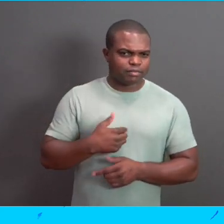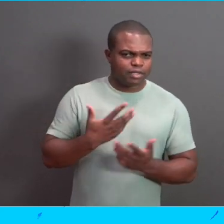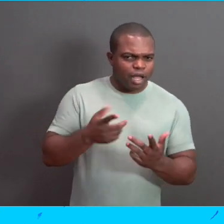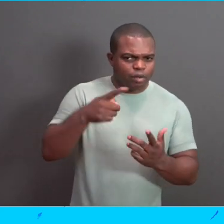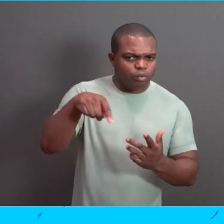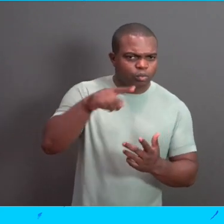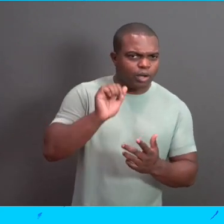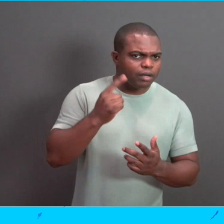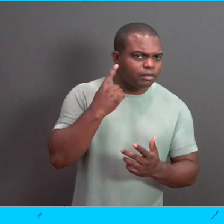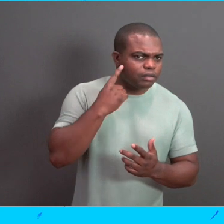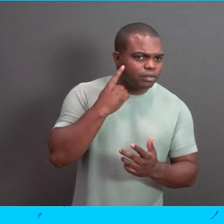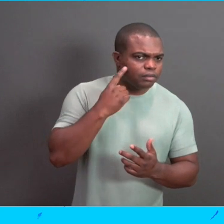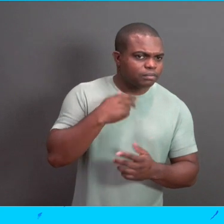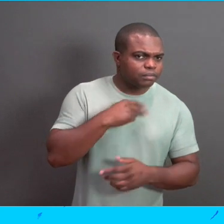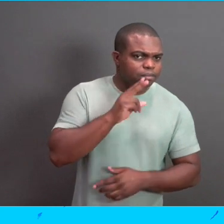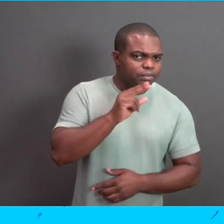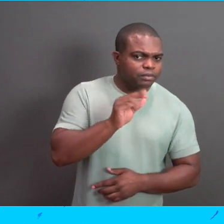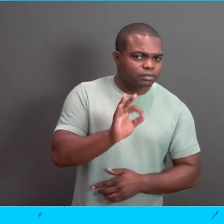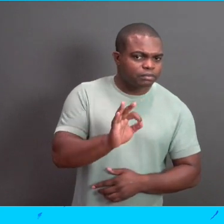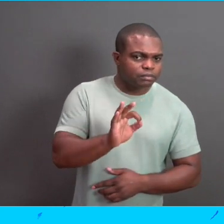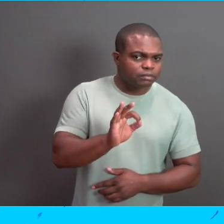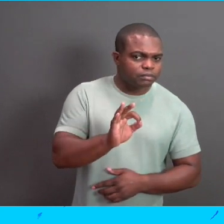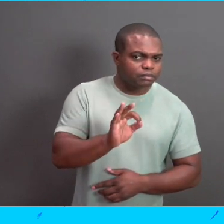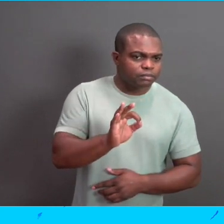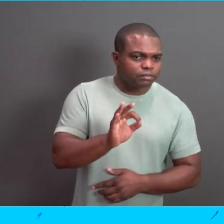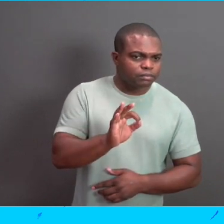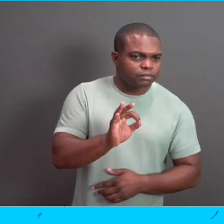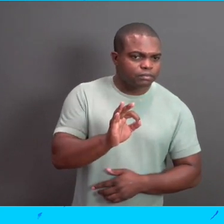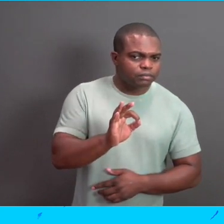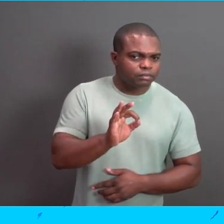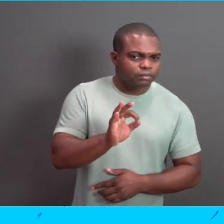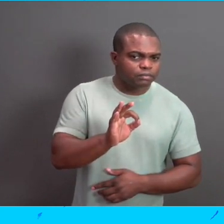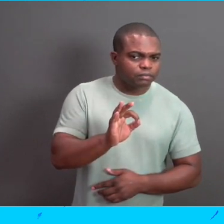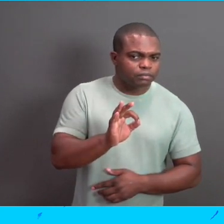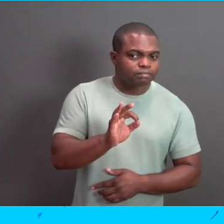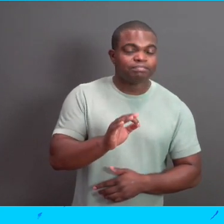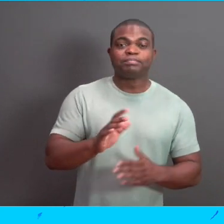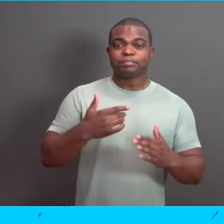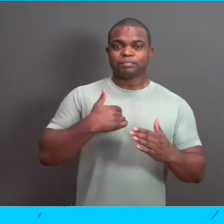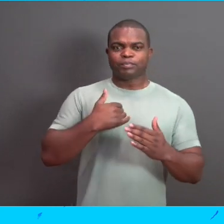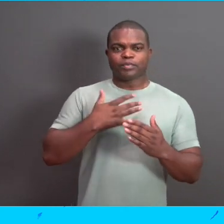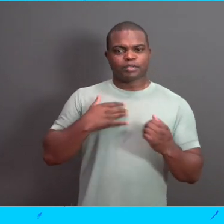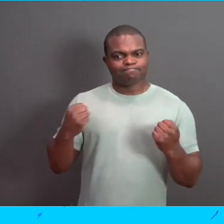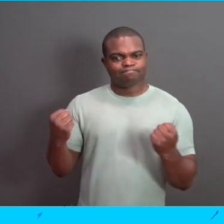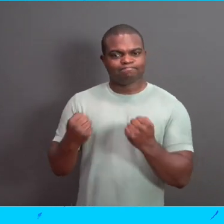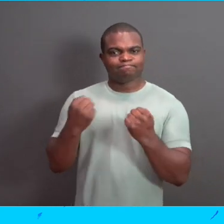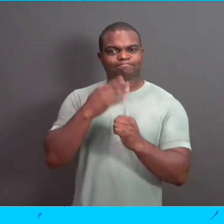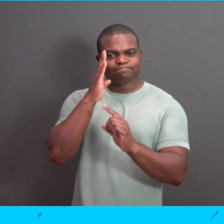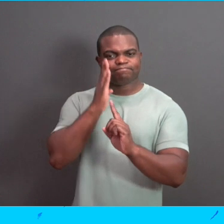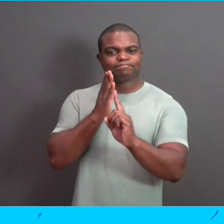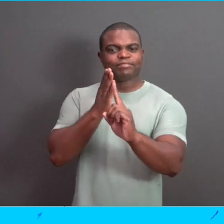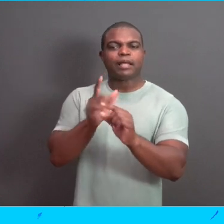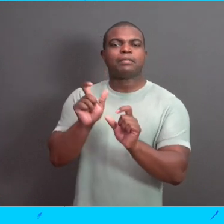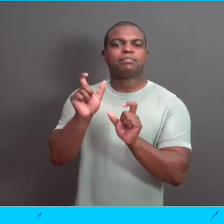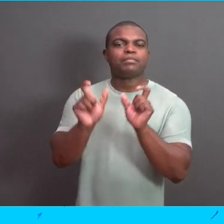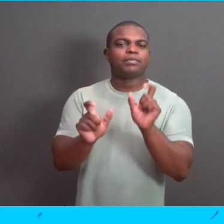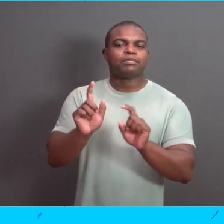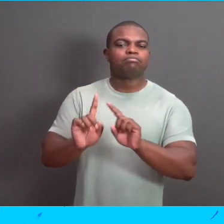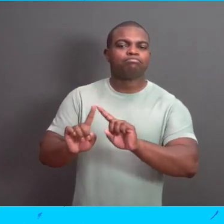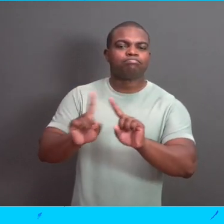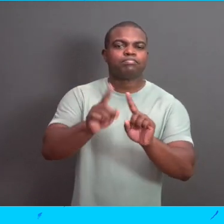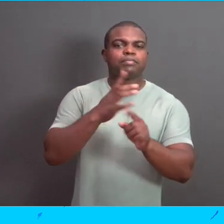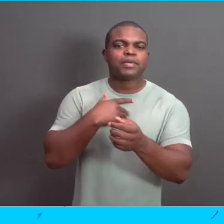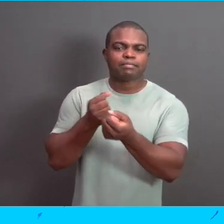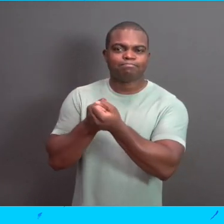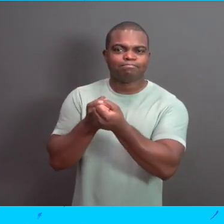9e année d'école et je suis intéressé à aider les personnes à changer leur mentalité